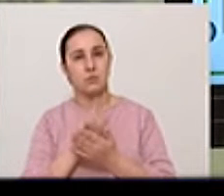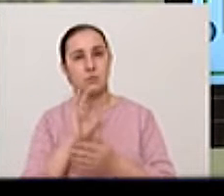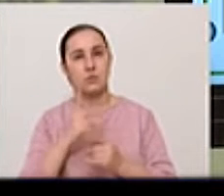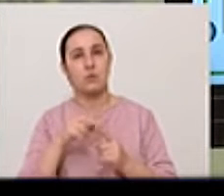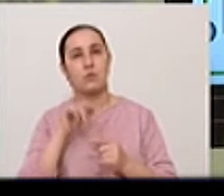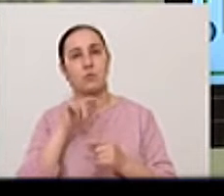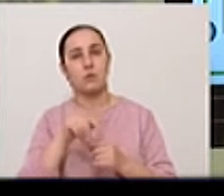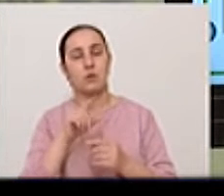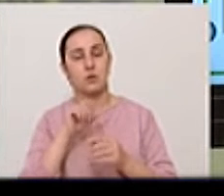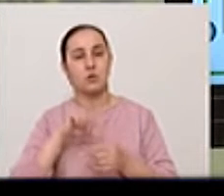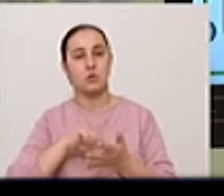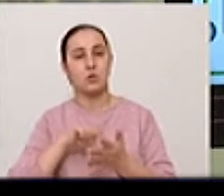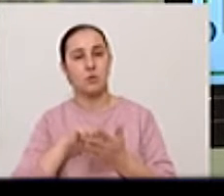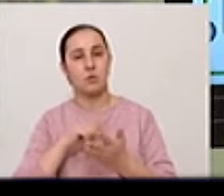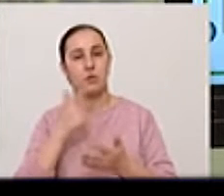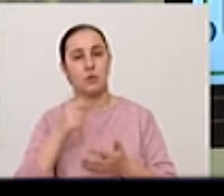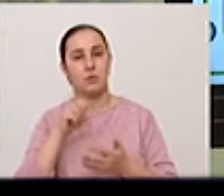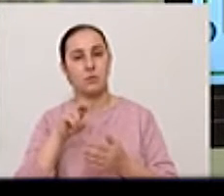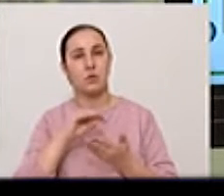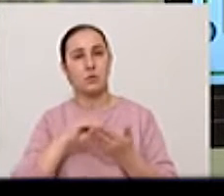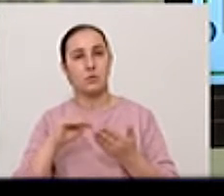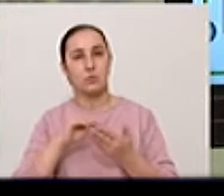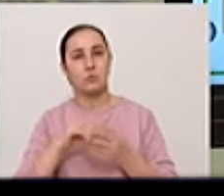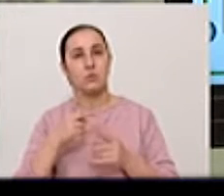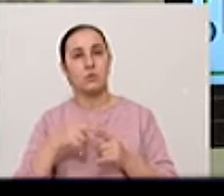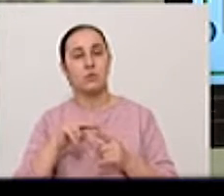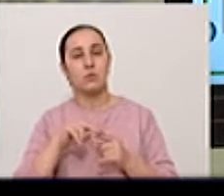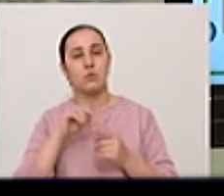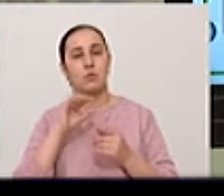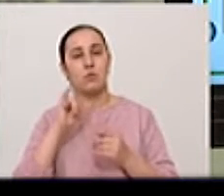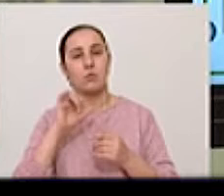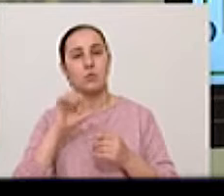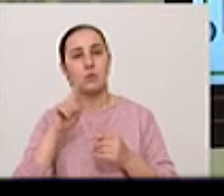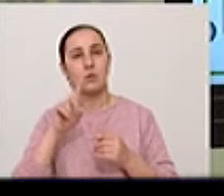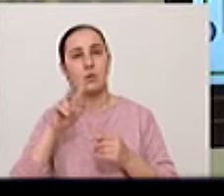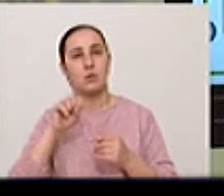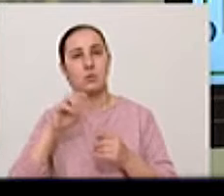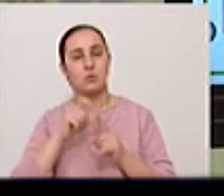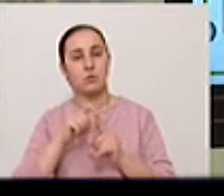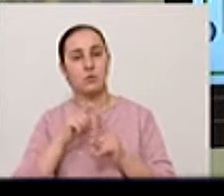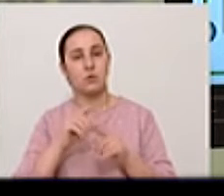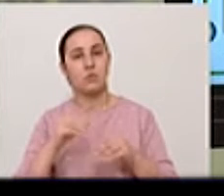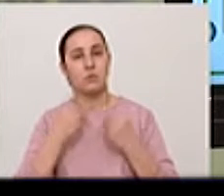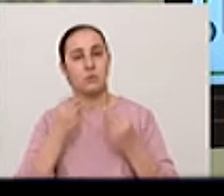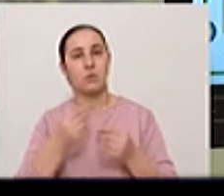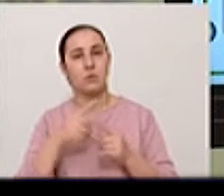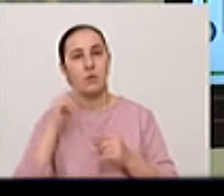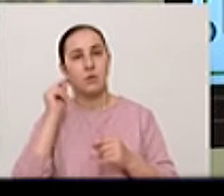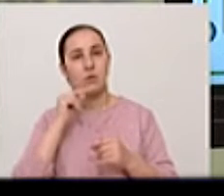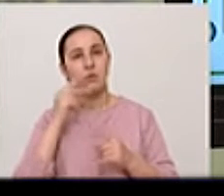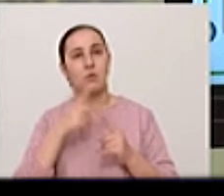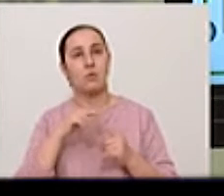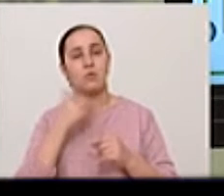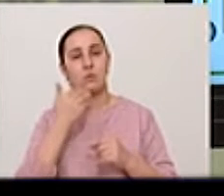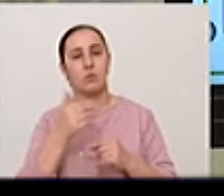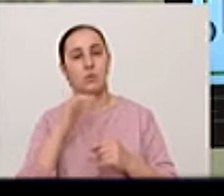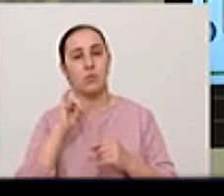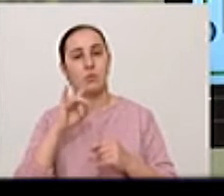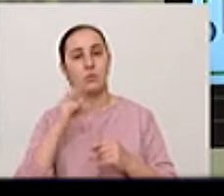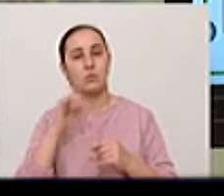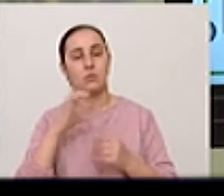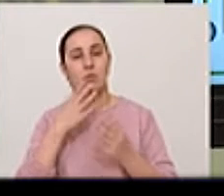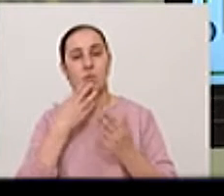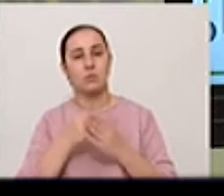ular ishtirokida gaplar tuzing. Demak, o'zlashma so'zlar berilyapti. Darsligimizda ularning urg'usini